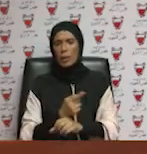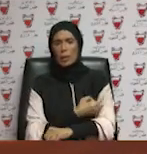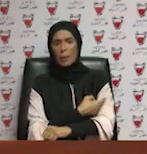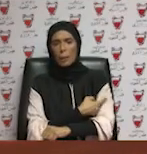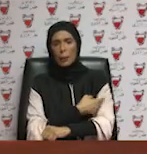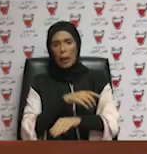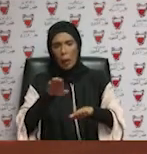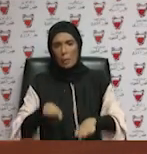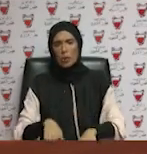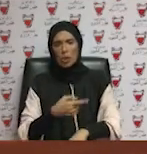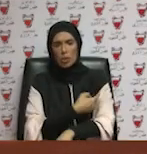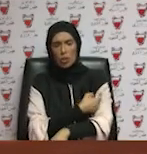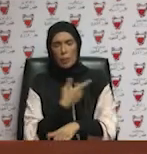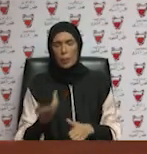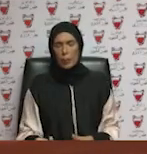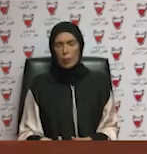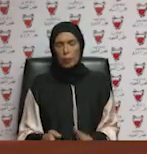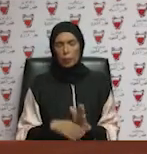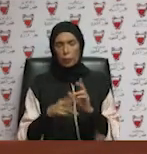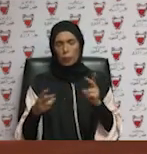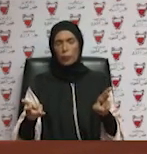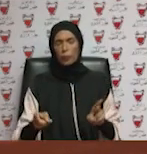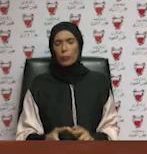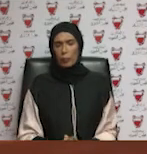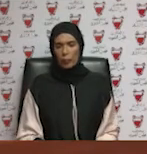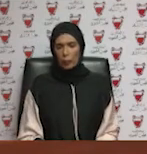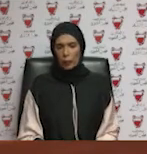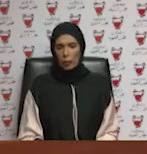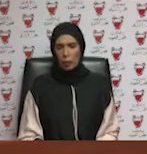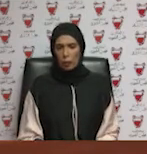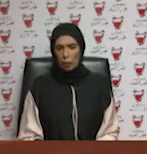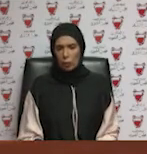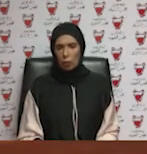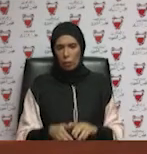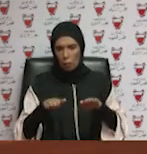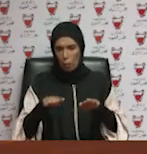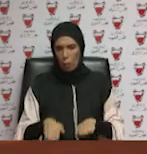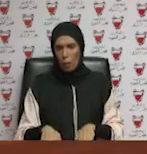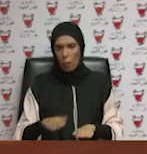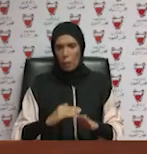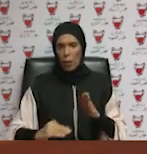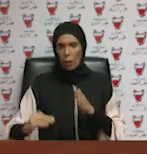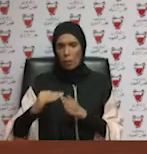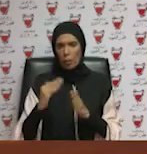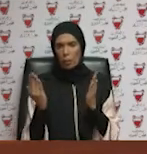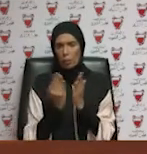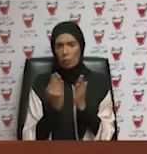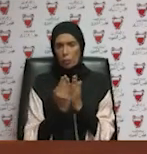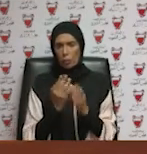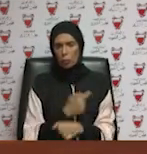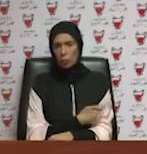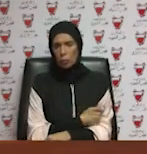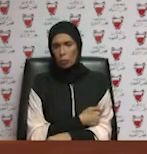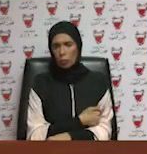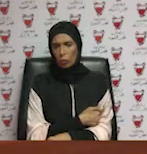للحصول على الترخيص الخاص به. هل فعلا نحتاج إلى إنشاء مجلس أعلى للدراسات الطبية تكون